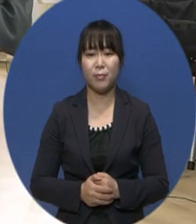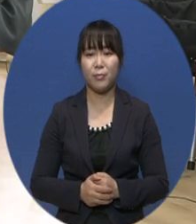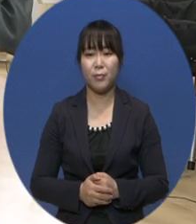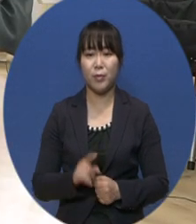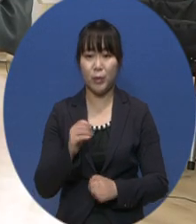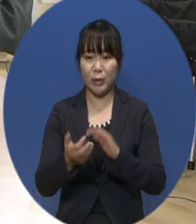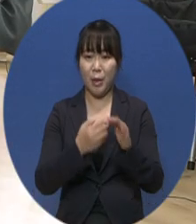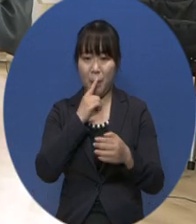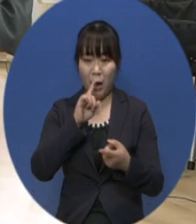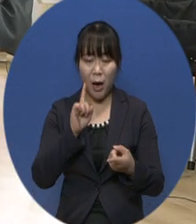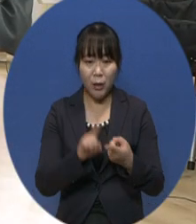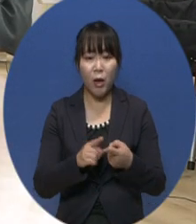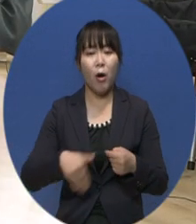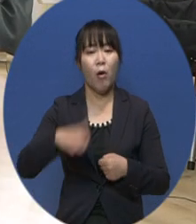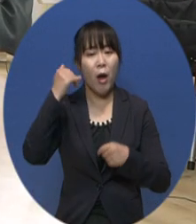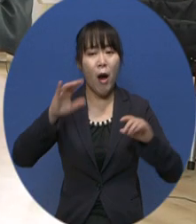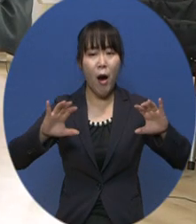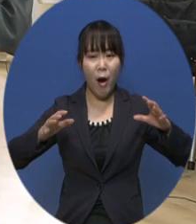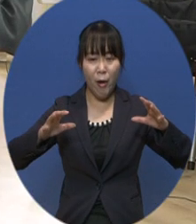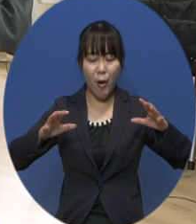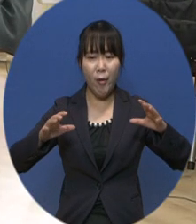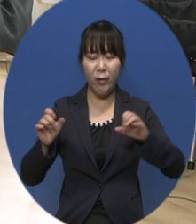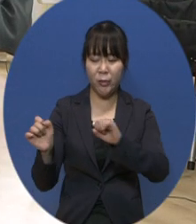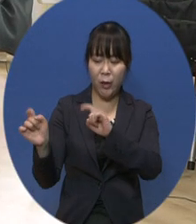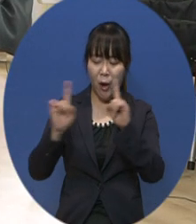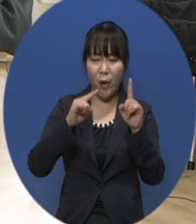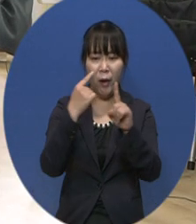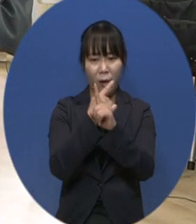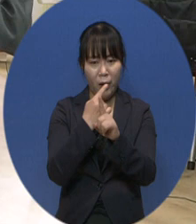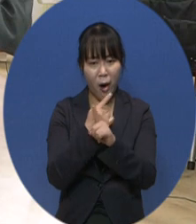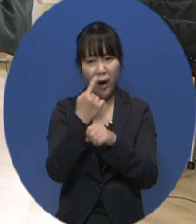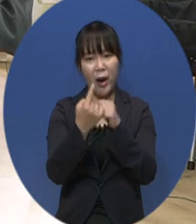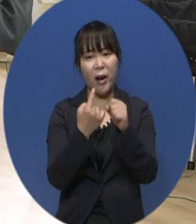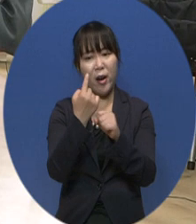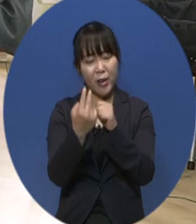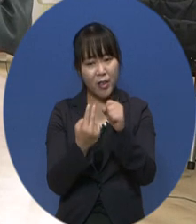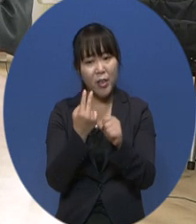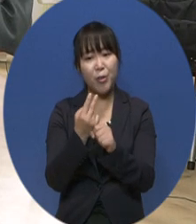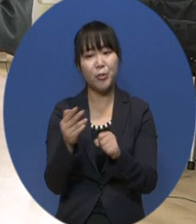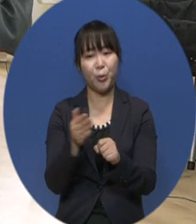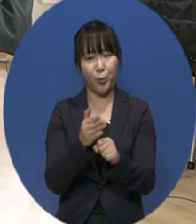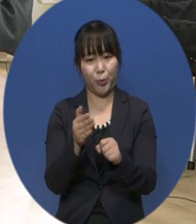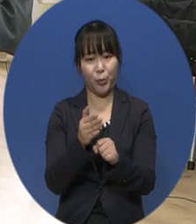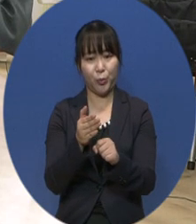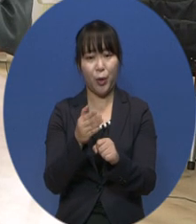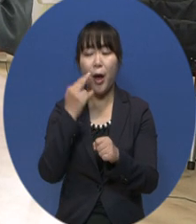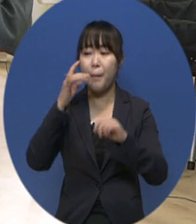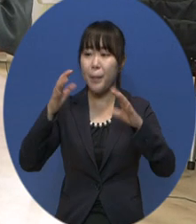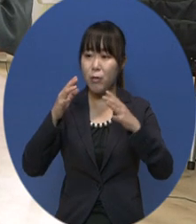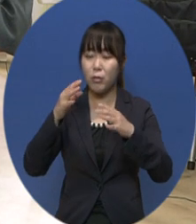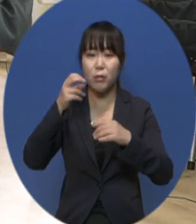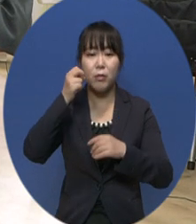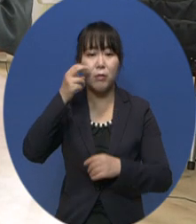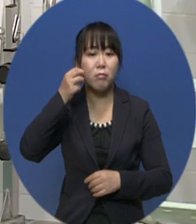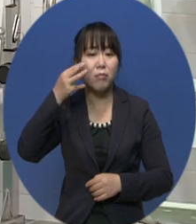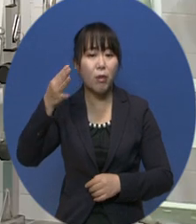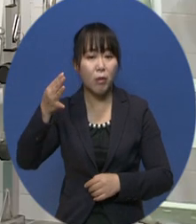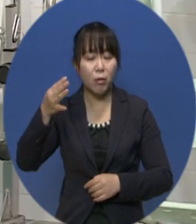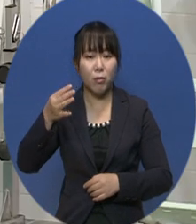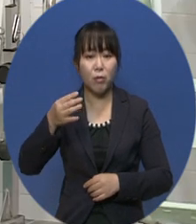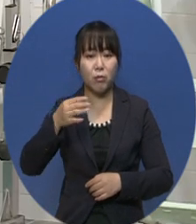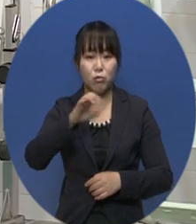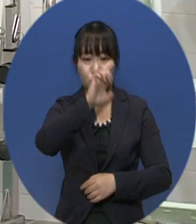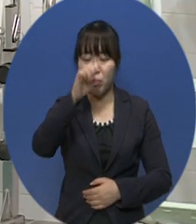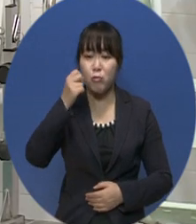전에 말씀하신 것처럼 우리나라는 이제 재활 치료를 1, 2년 정도 네. 걸린다고 그러고 미국은 3개월에서 4개월 네. 네. 유럽은